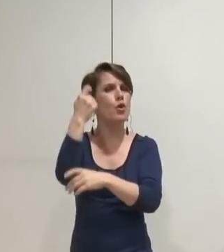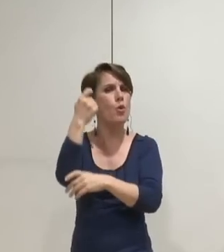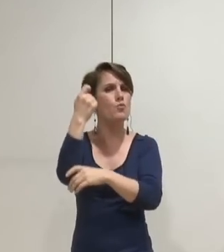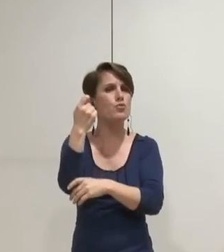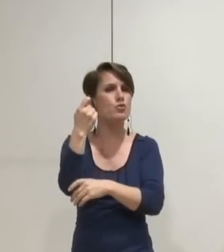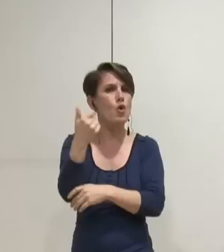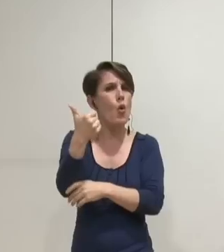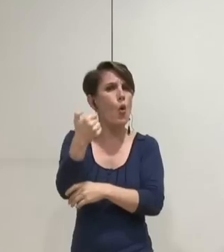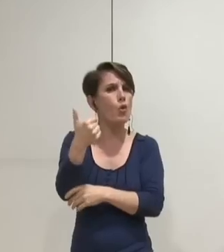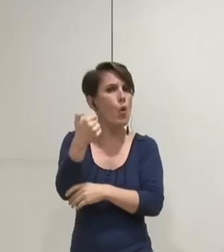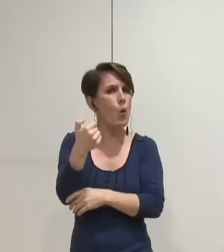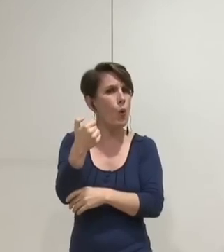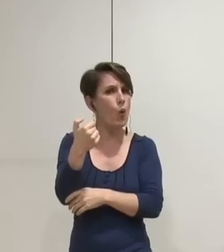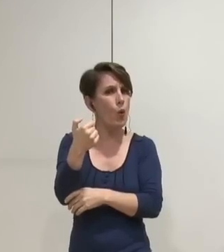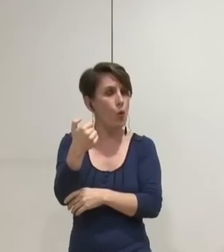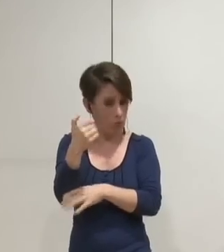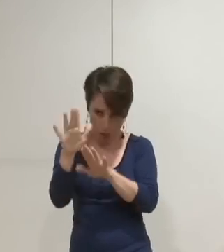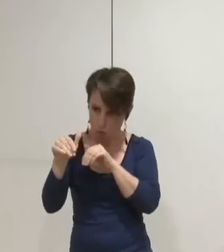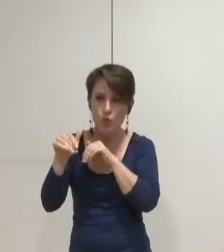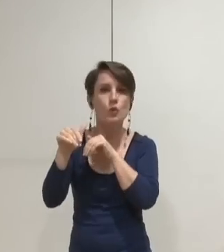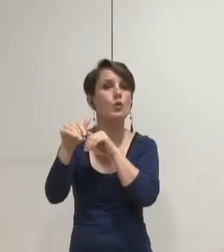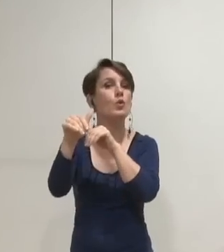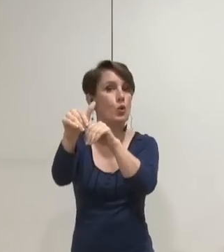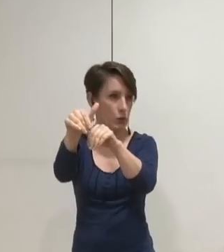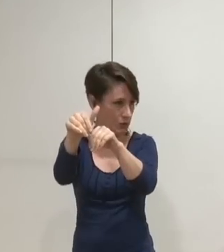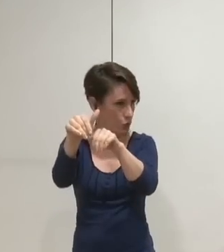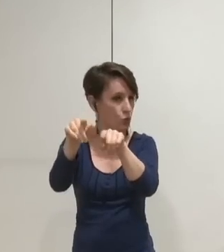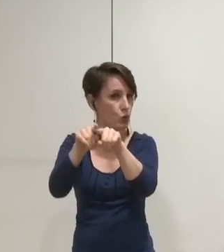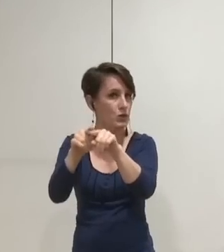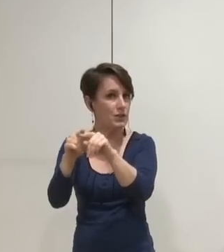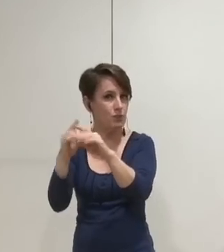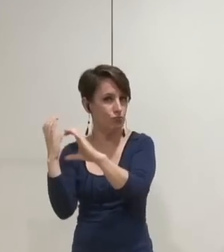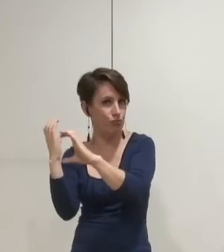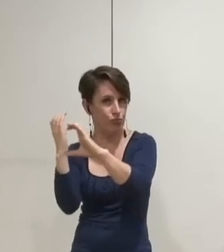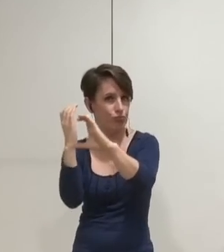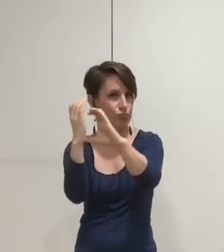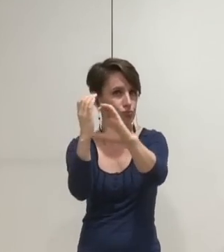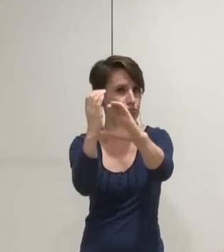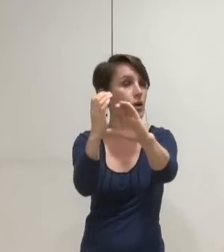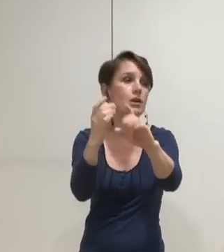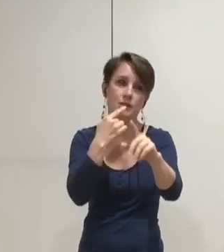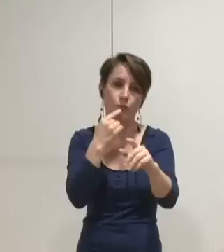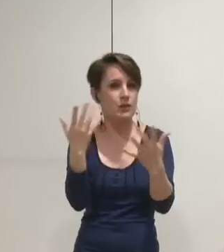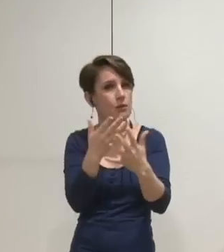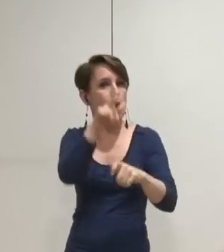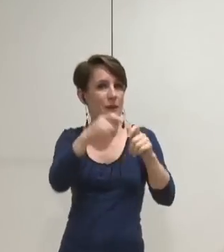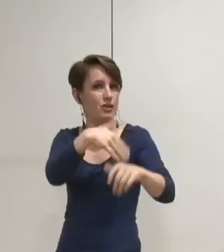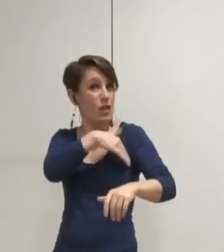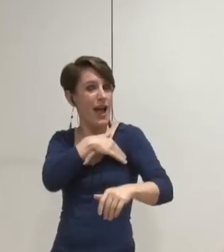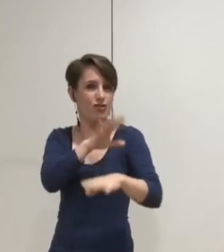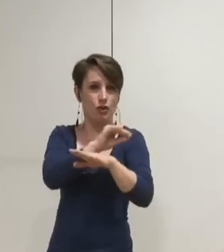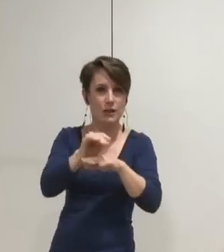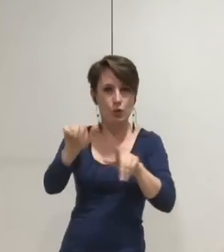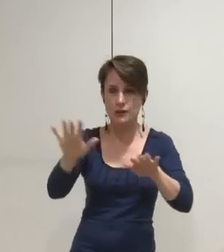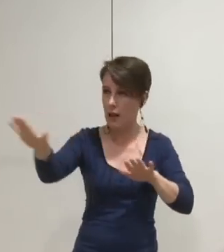qui tangente donc le le cours seront aussi permett enfin elles passeront aussi et des agents de de sécurité seront là pour dévier la